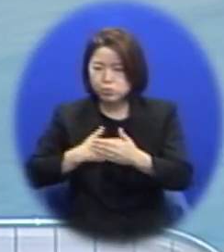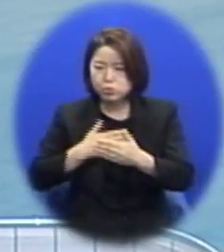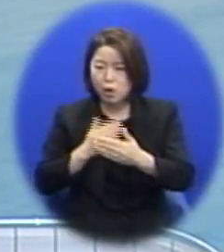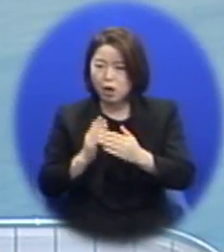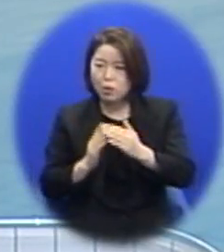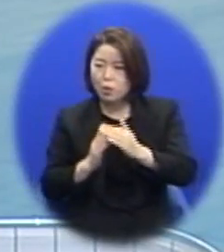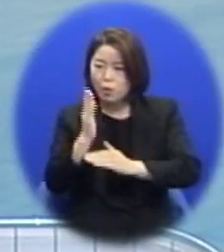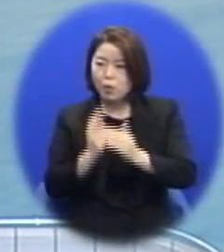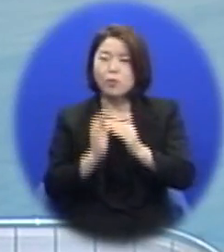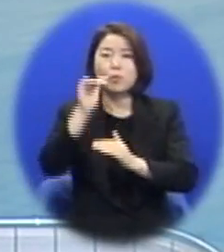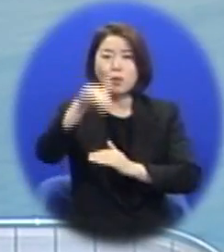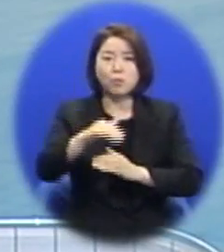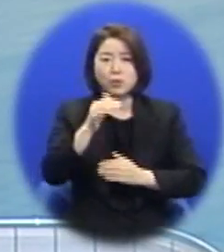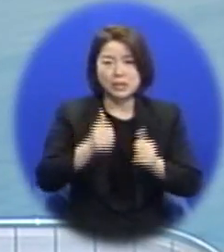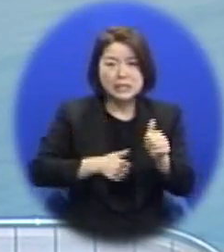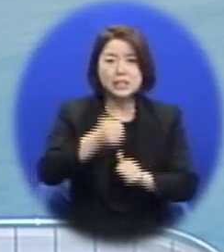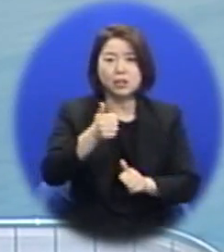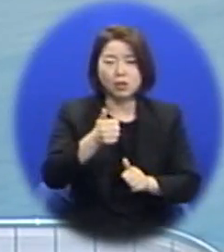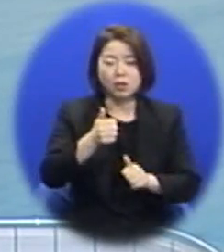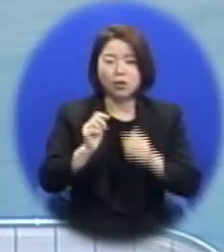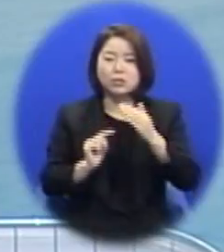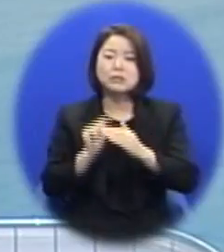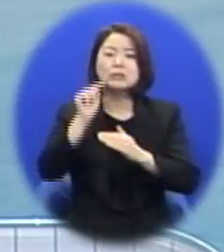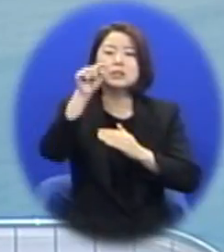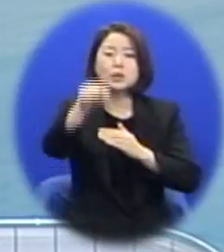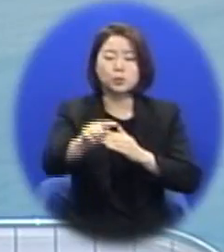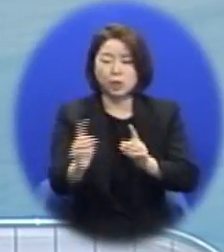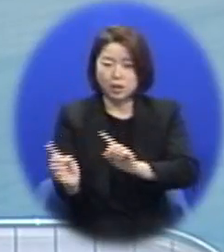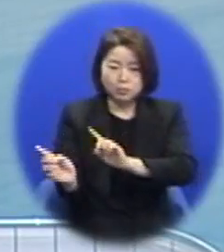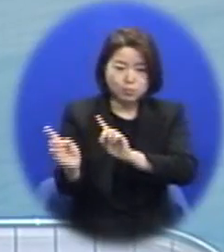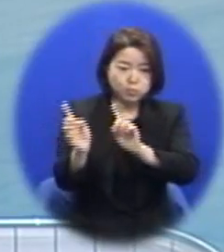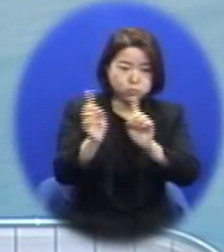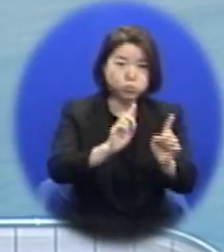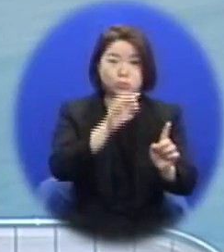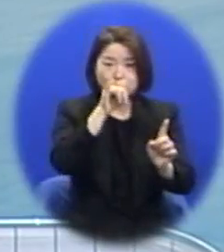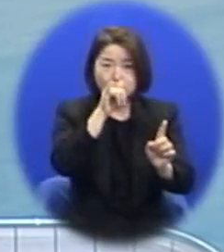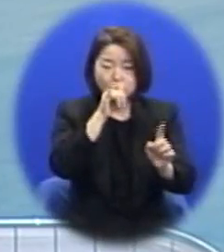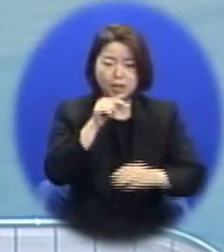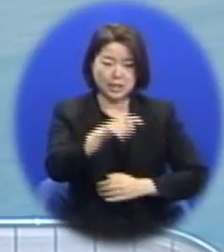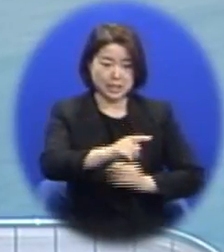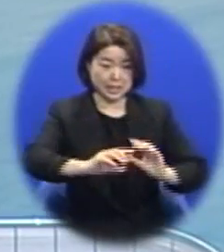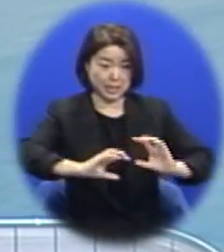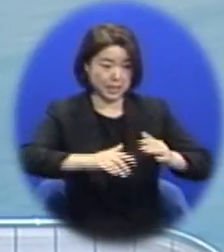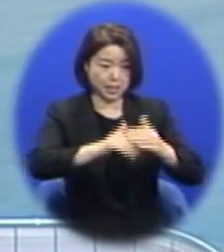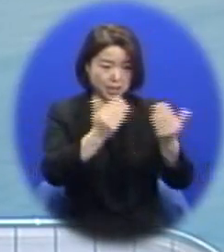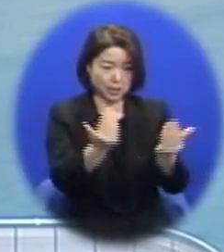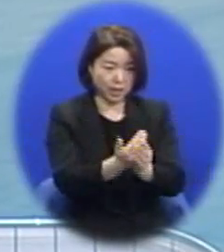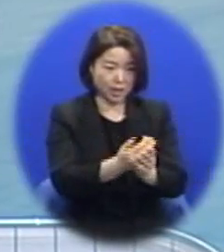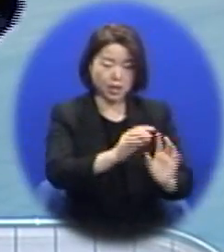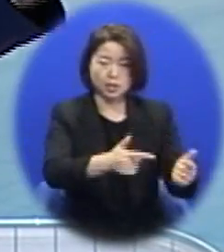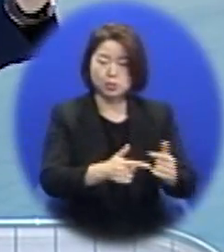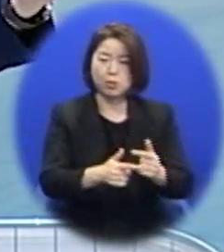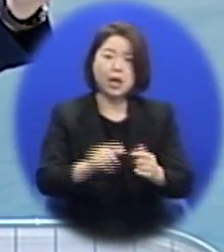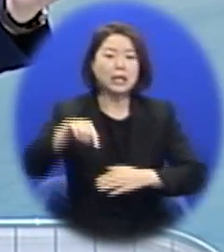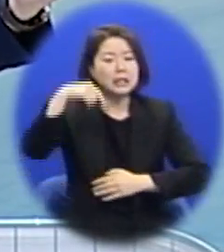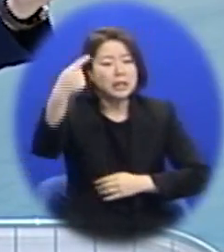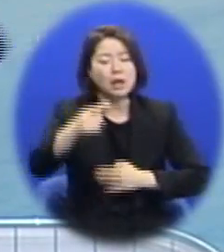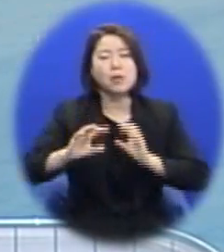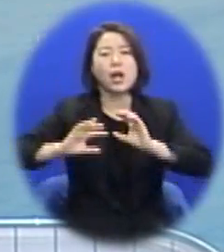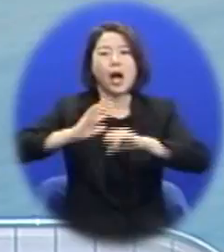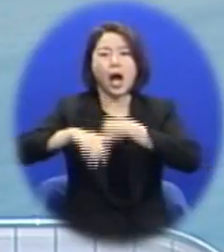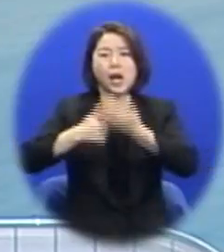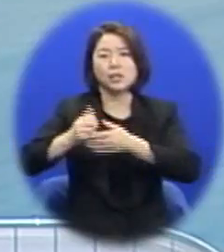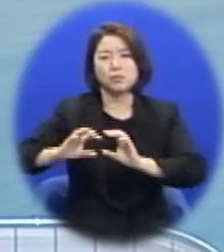넘어선 거죠. 죽음 이후에 부활이 있고 그리고 이 세상이 전부가 아닌 하나님의 나라가 있음을 그들이 보게